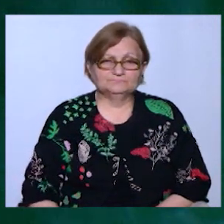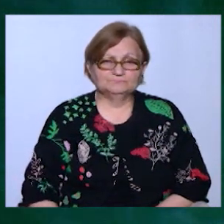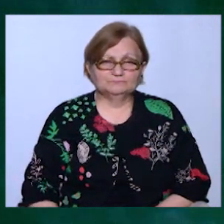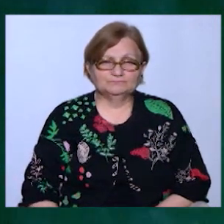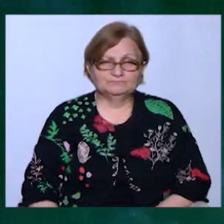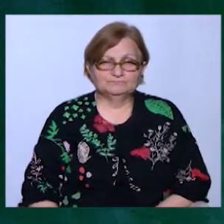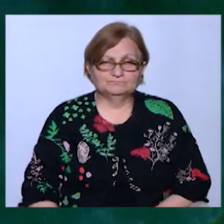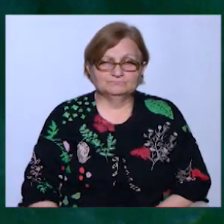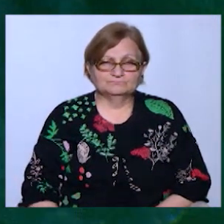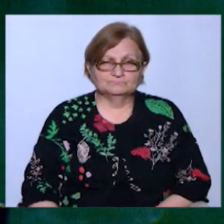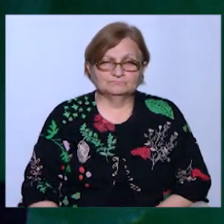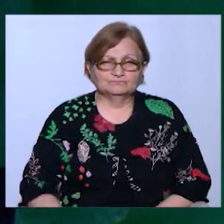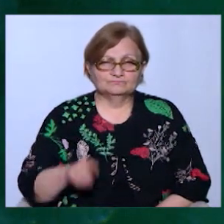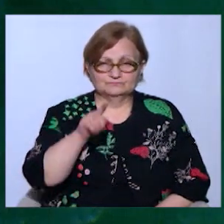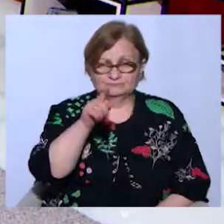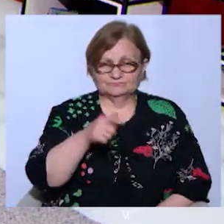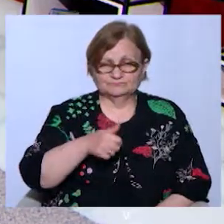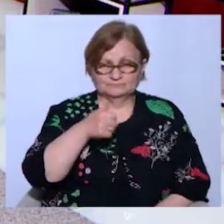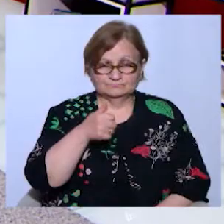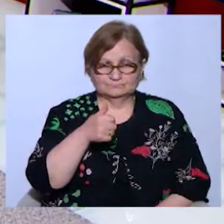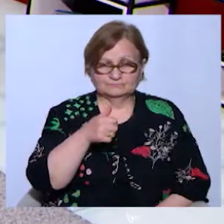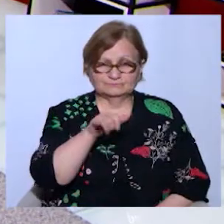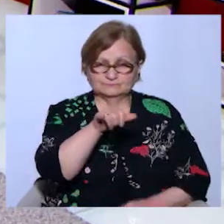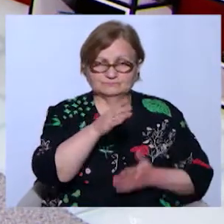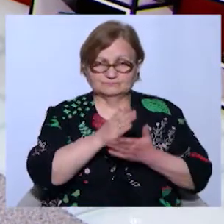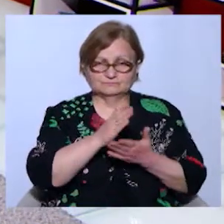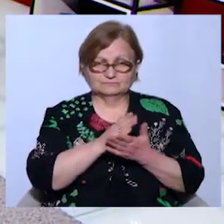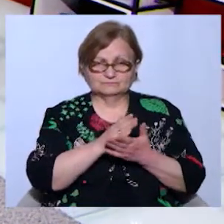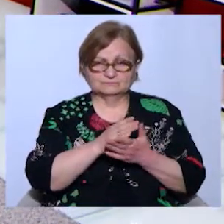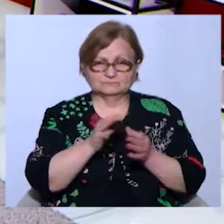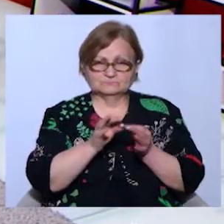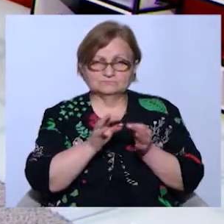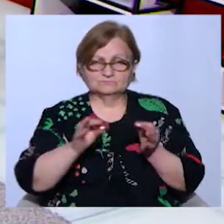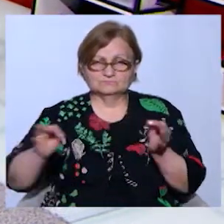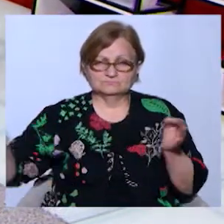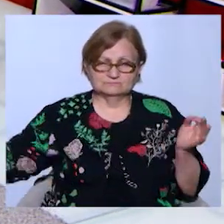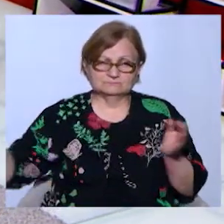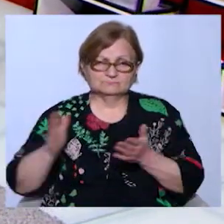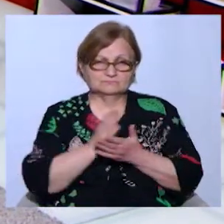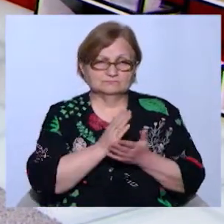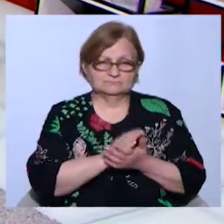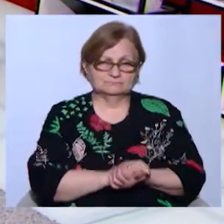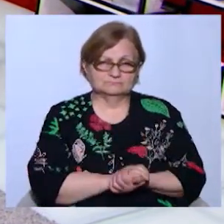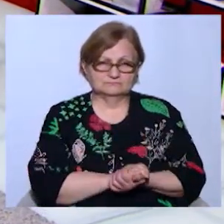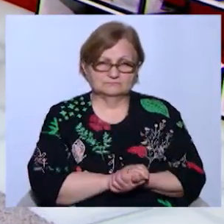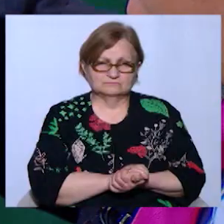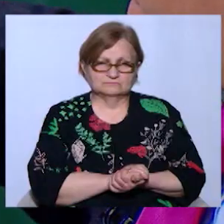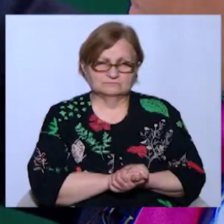აქვე გეტყვით წინასწარ რომ წრეწირს გააჩნია სიგრძე და წრეს